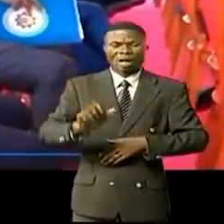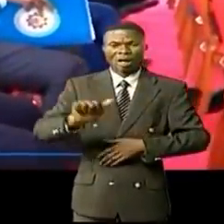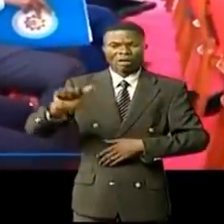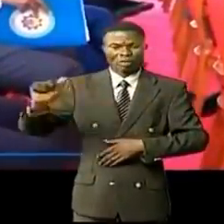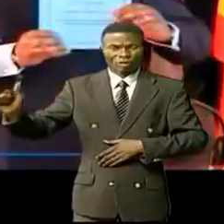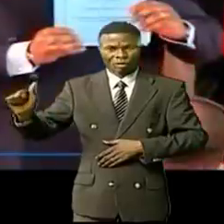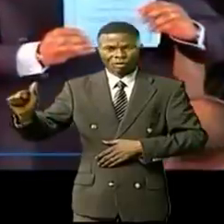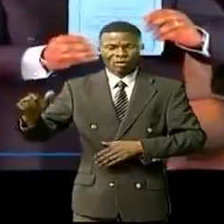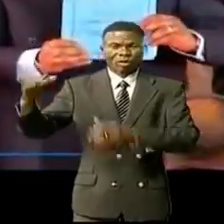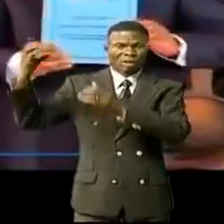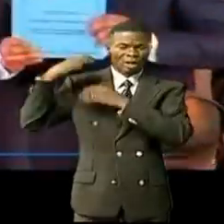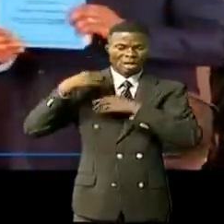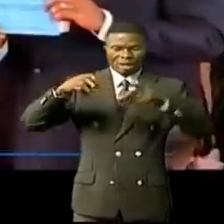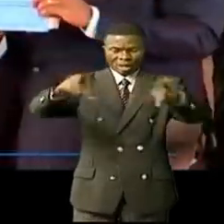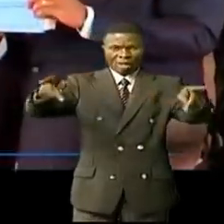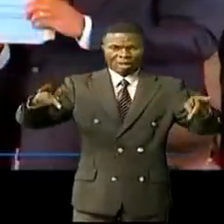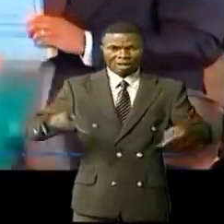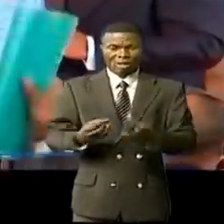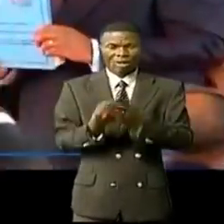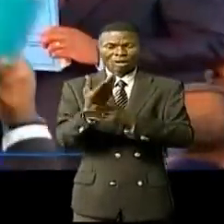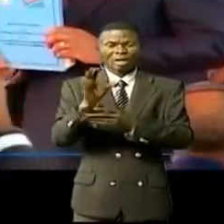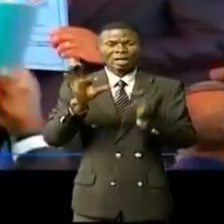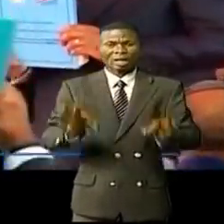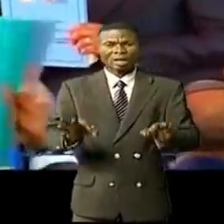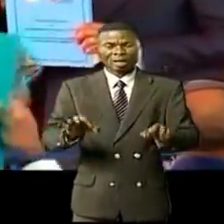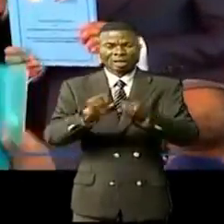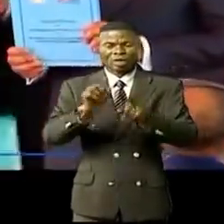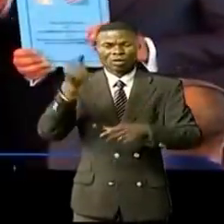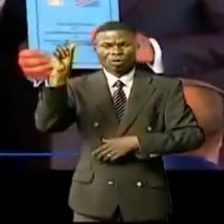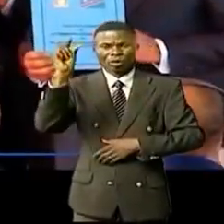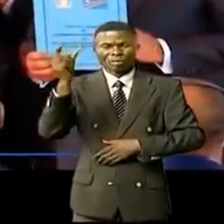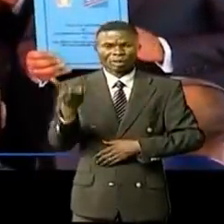sera chargée de l'environnement, des ressources naturelles et des mines.